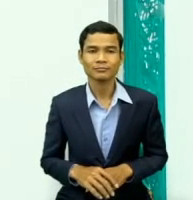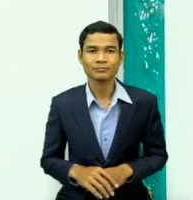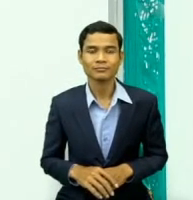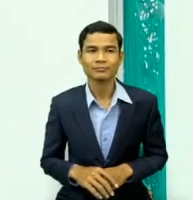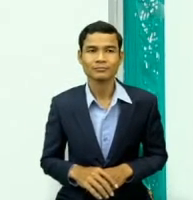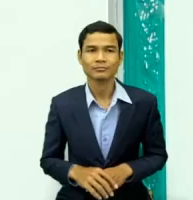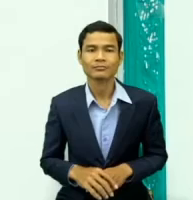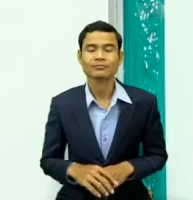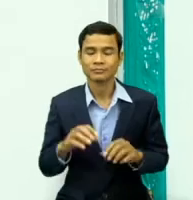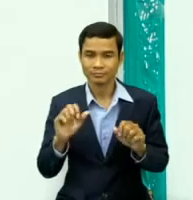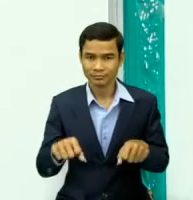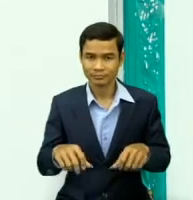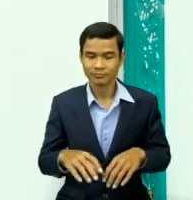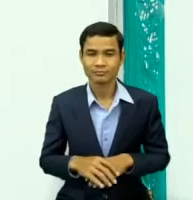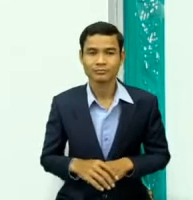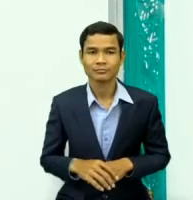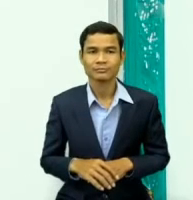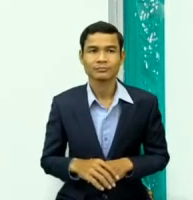chá